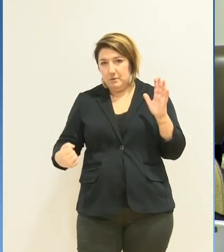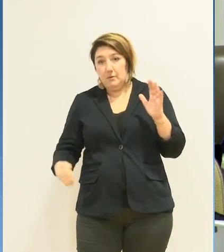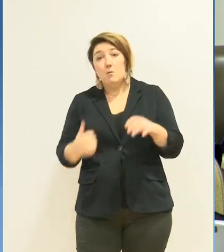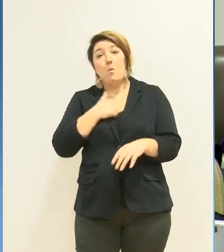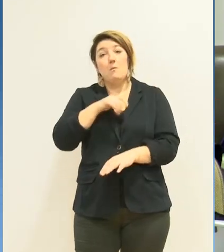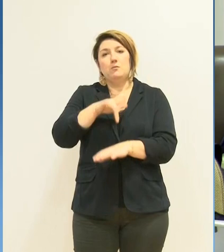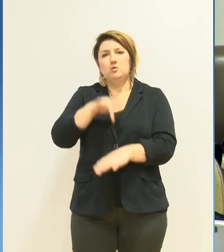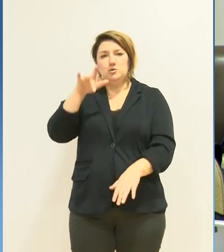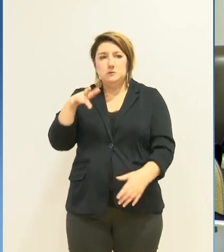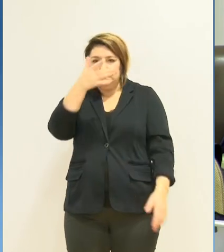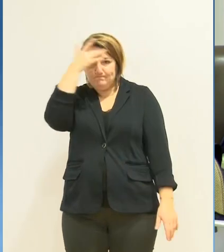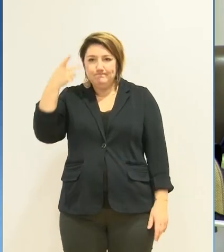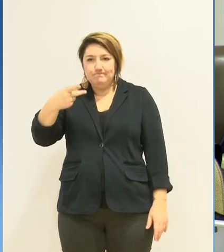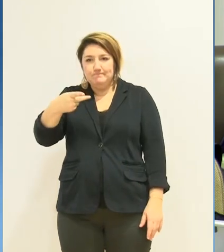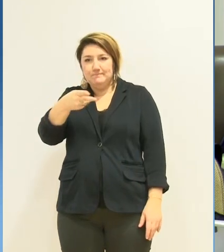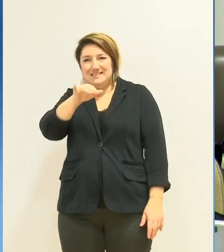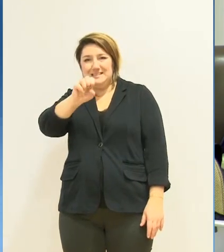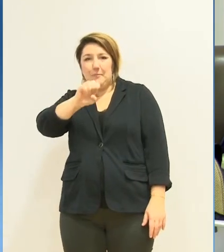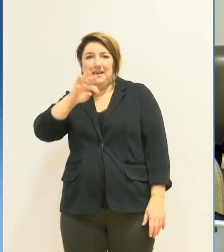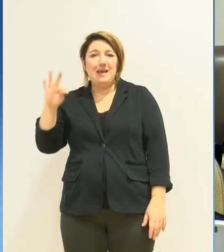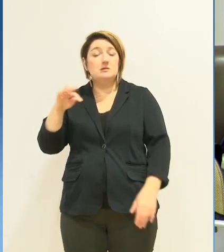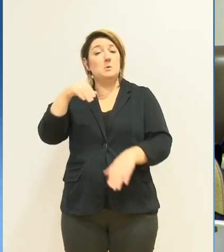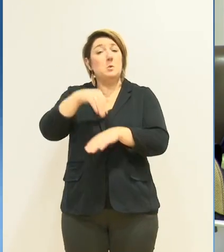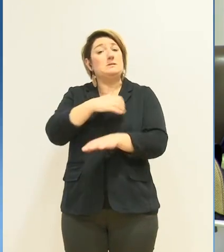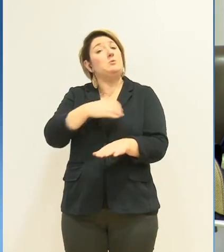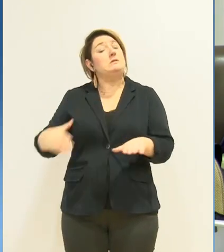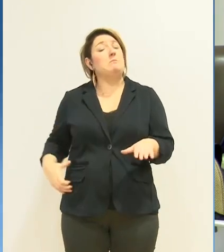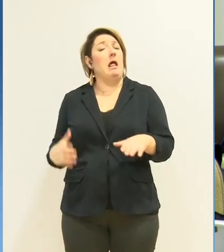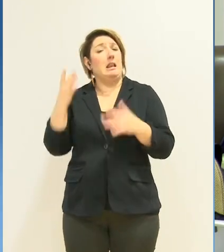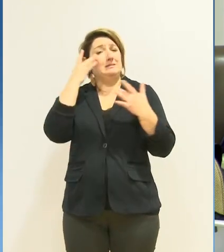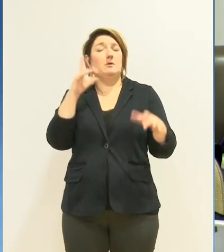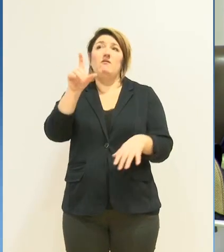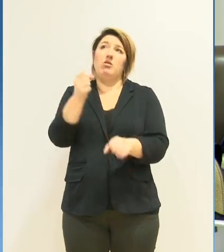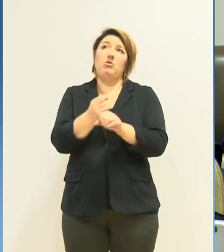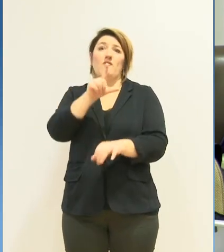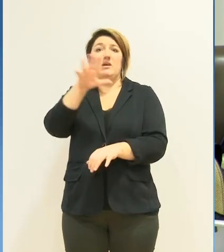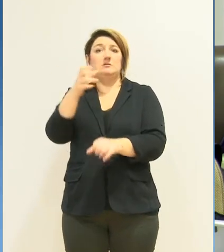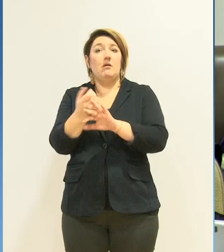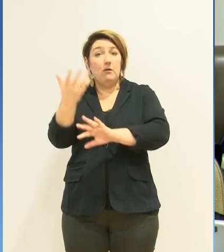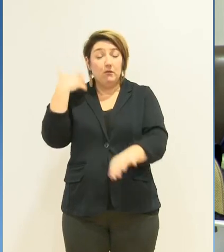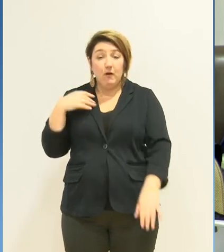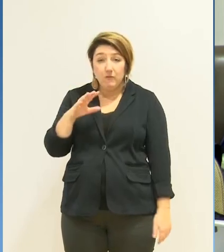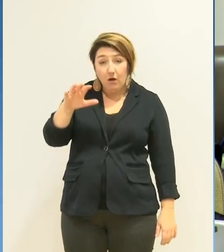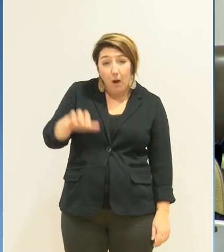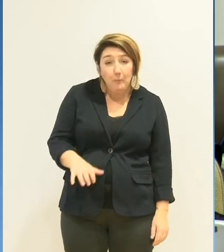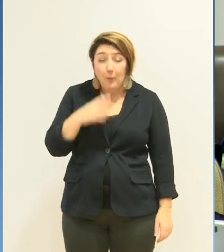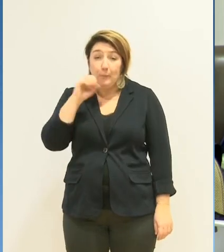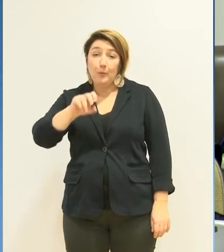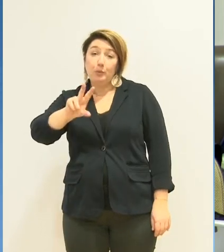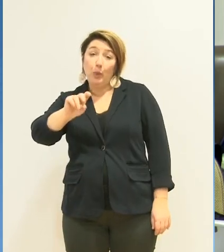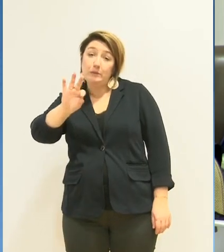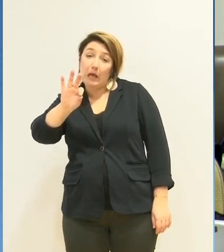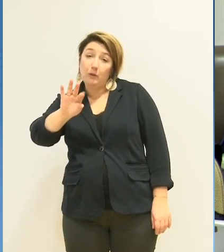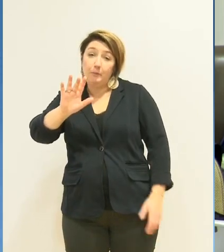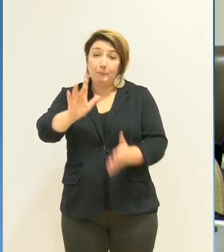priest il ya vingt ans de cela 25 ans de cela un rapport de conseil municipal c'était 30 à 50 pages pas plus